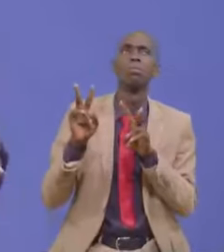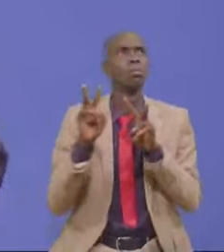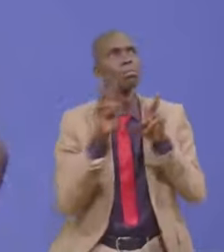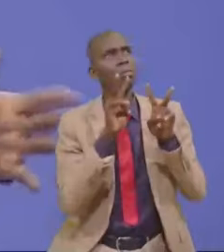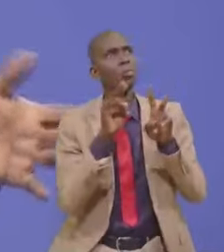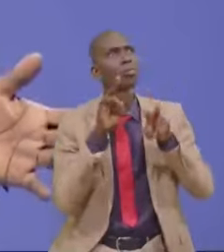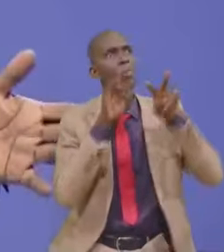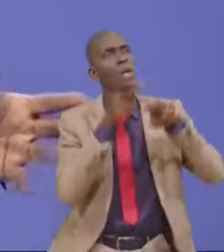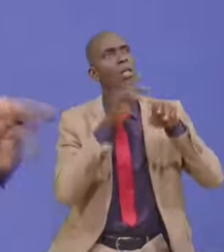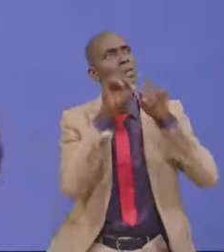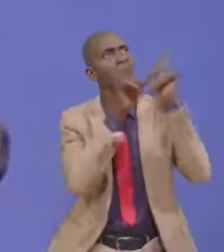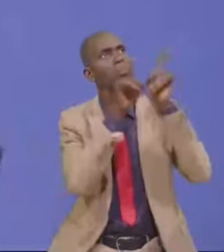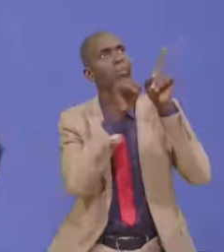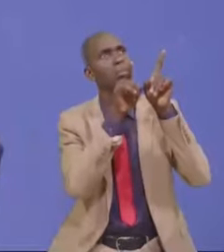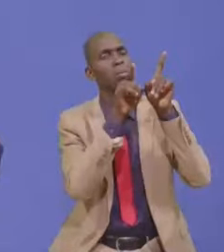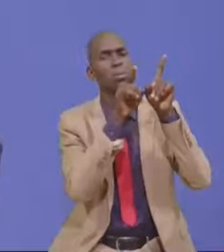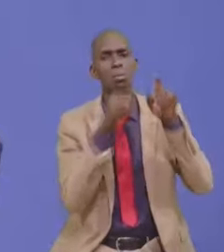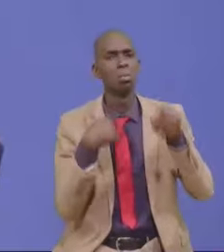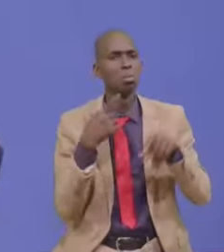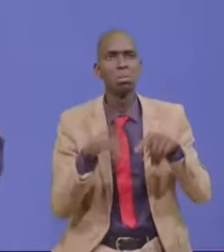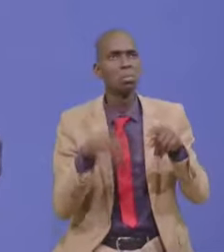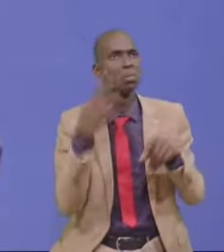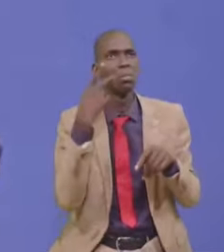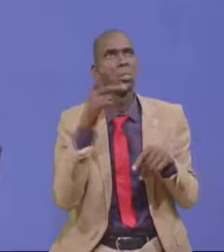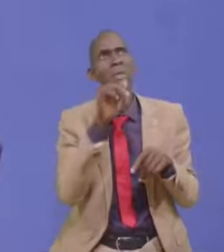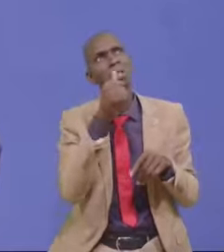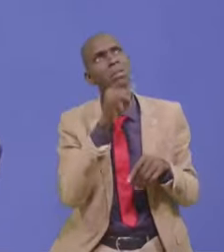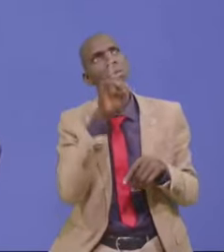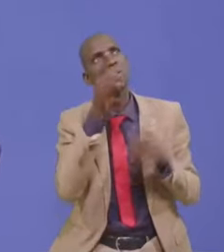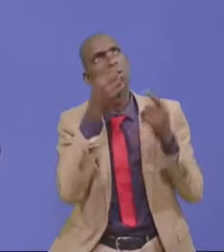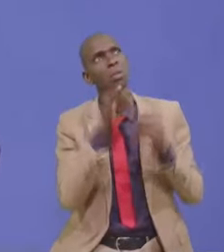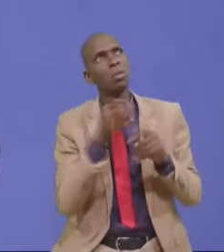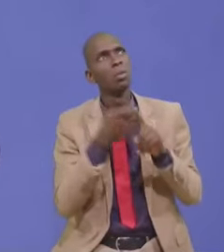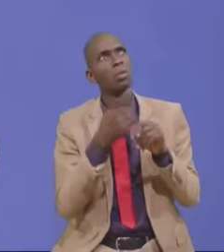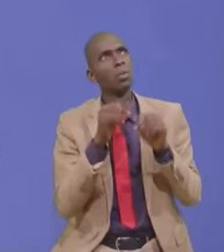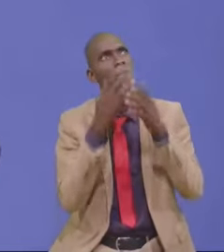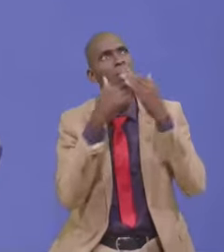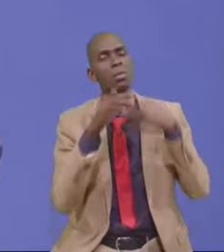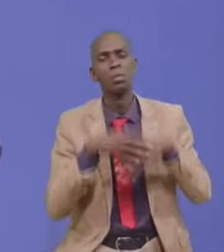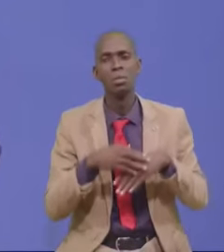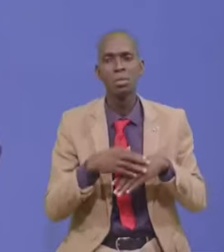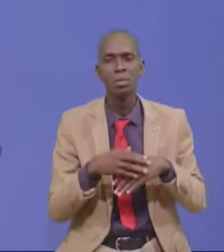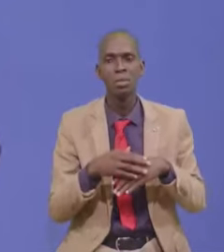Et les gens regardent les six zodiaques, ils regardent ce qu'ils doivent regarder et disent, je ne vois pas ça.